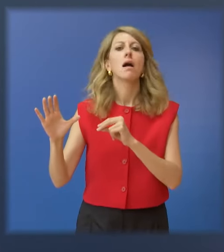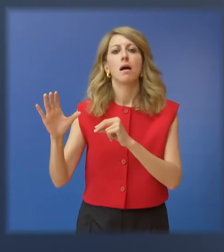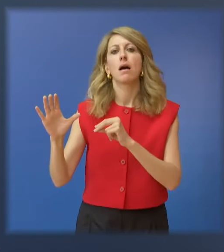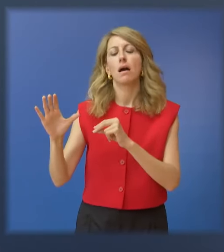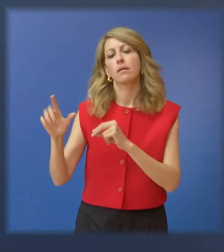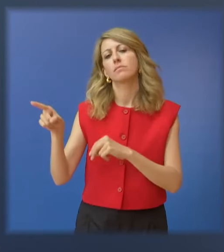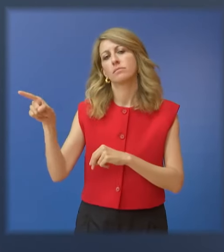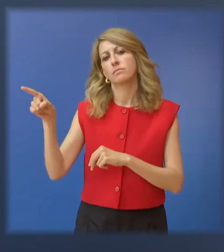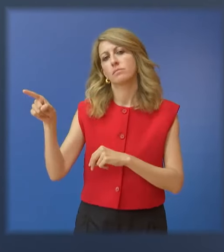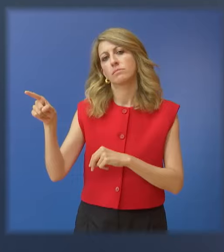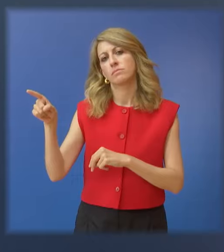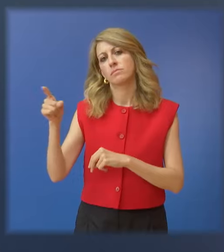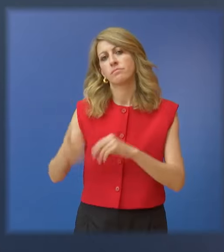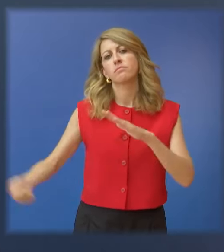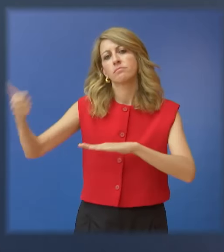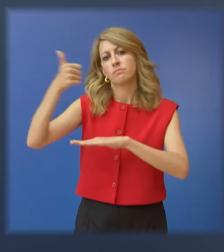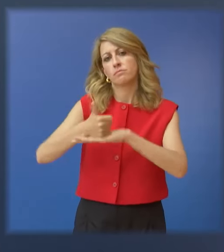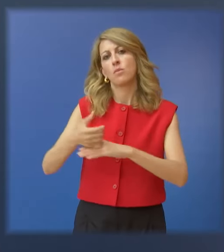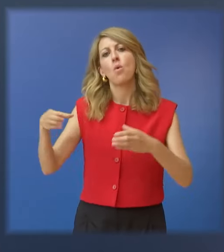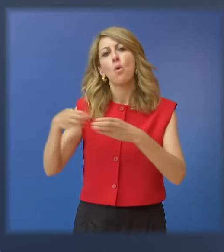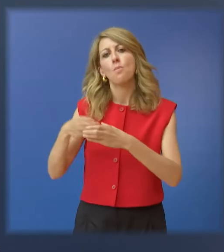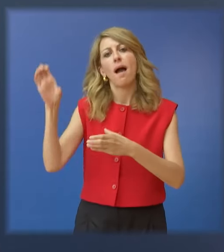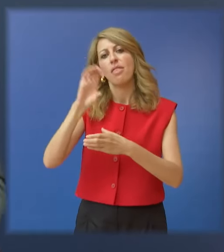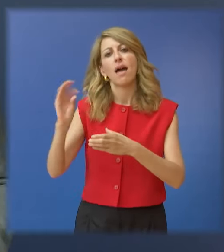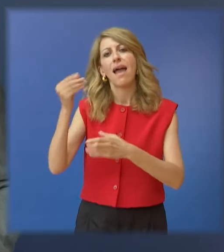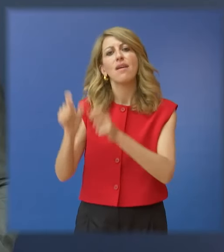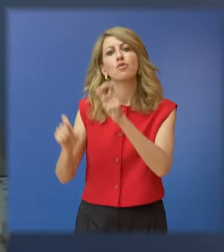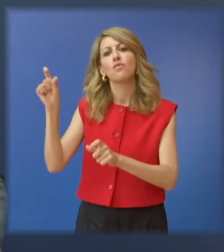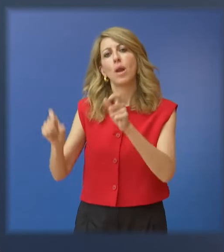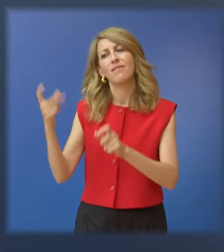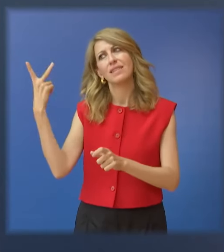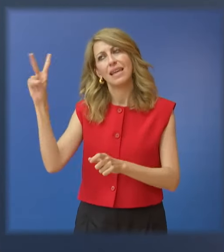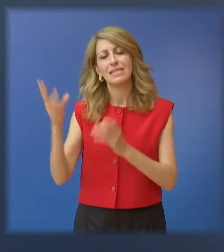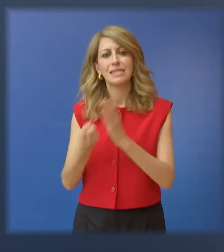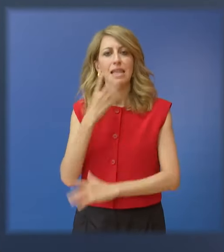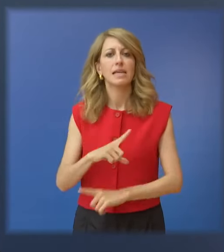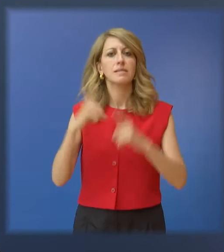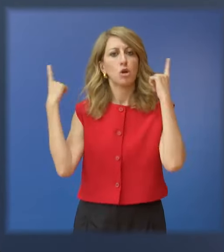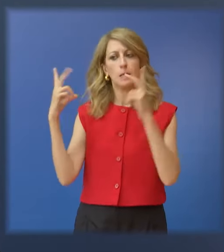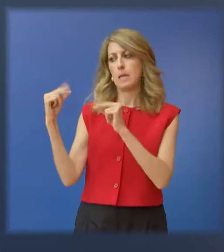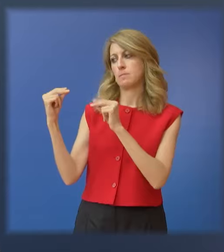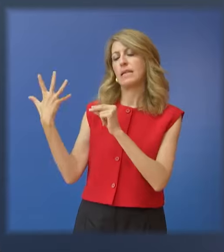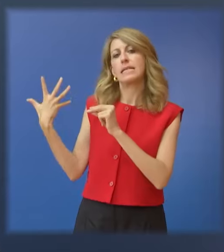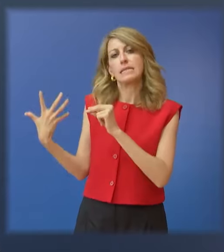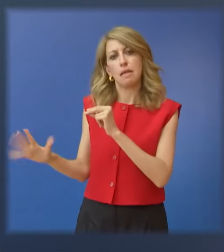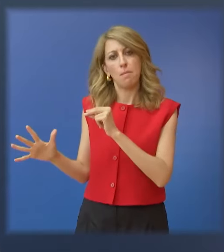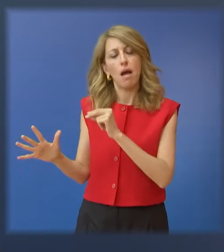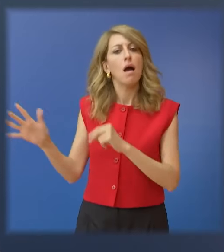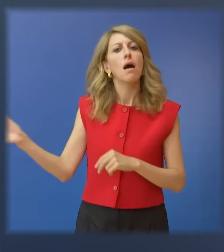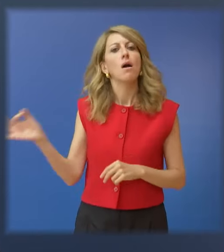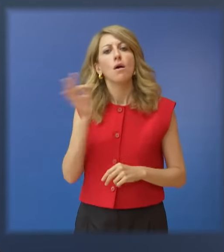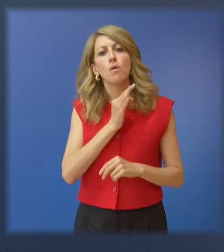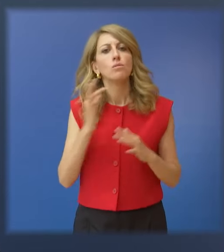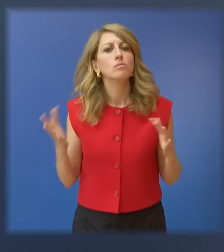όπερ και ευρωβουλευτή της νέας δημοκρατίας ε μου δίνετε τη δυνατότητα να πω ότι είναι εκ διαμέτρου αντίθετη η πραγματικότητα